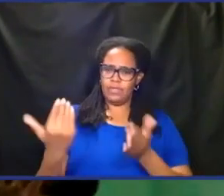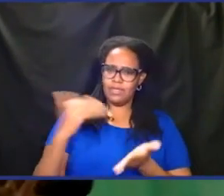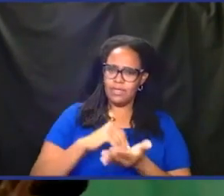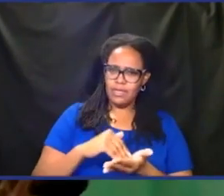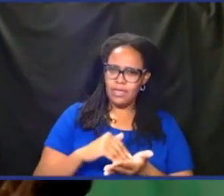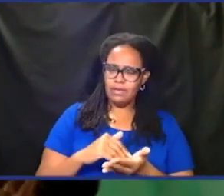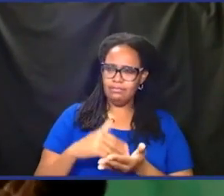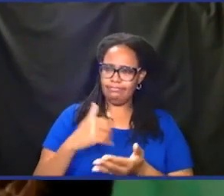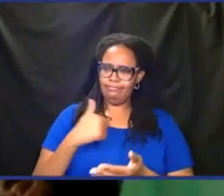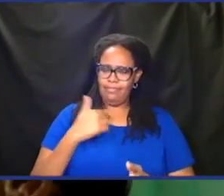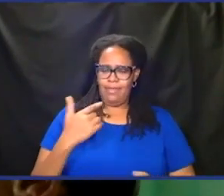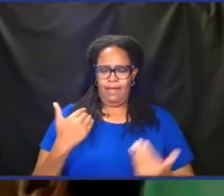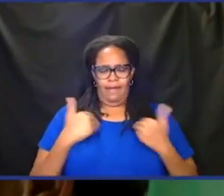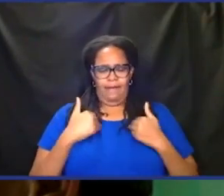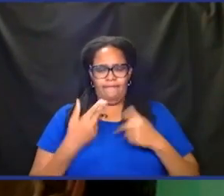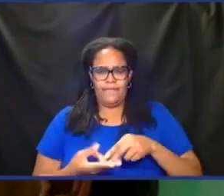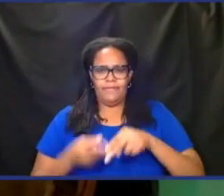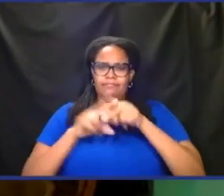لله.